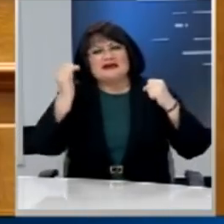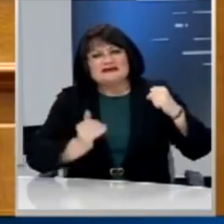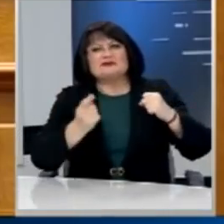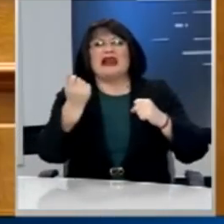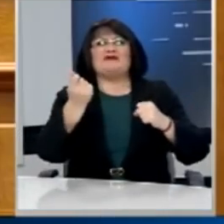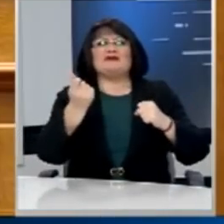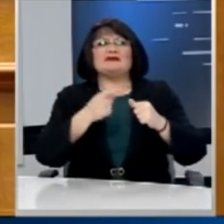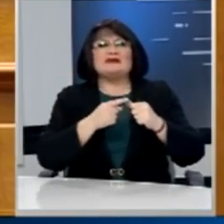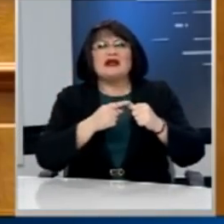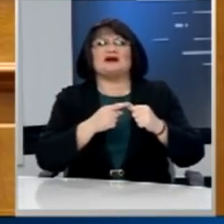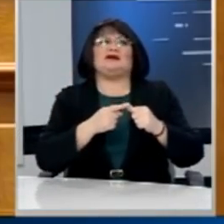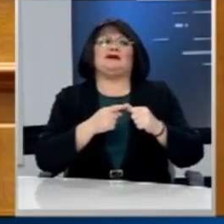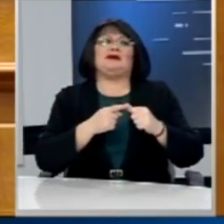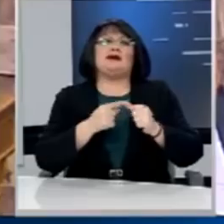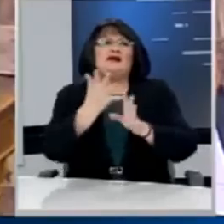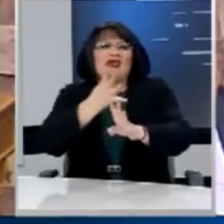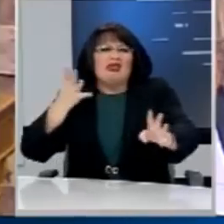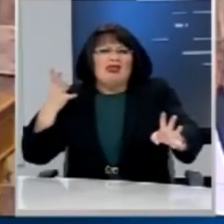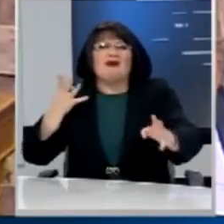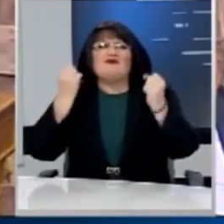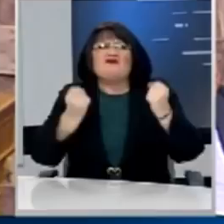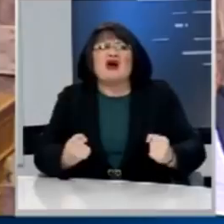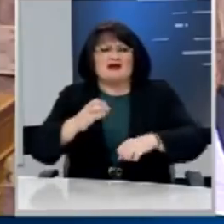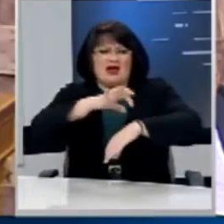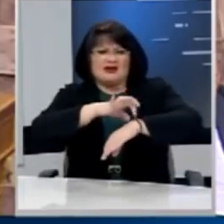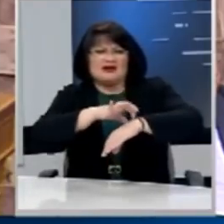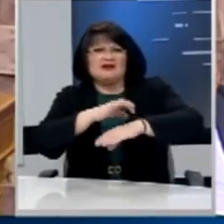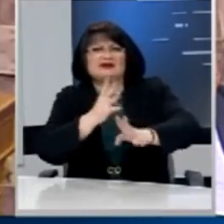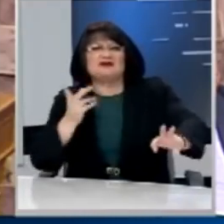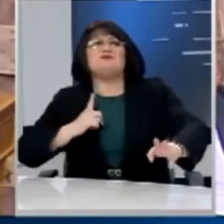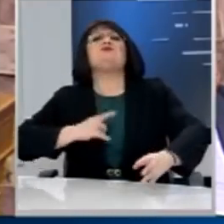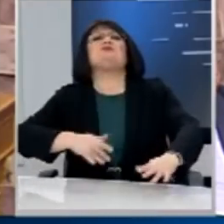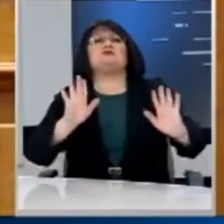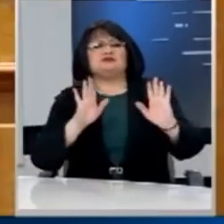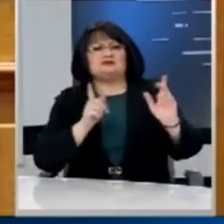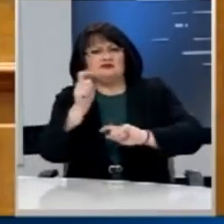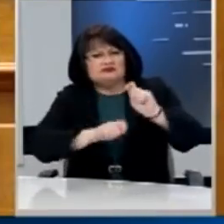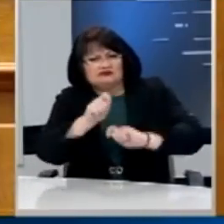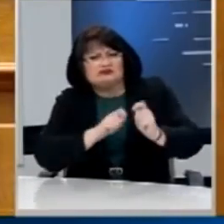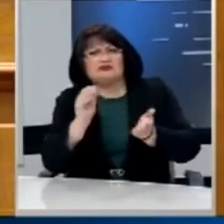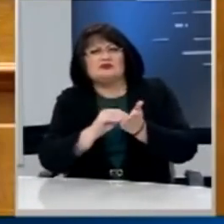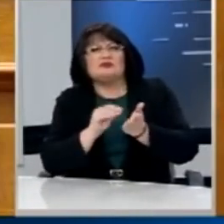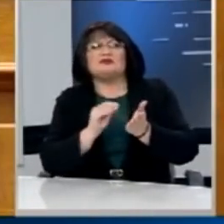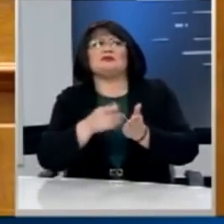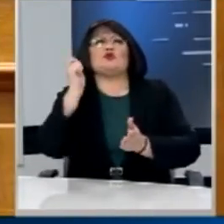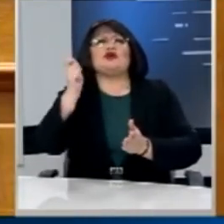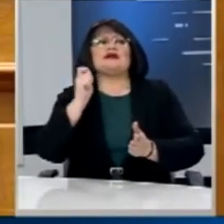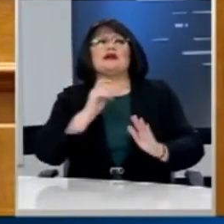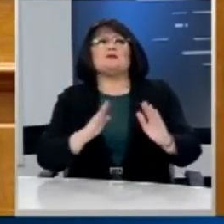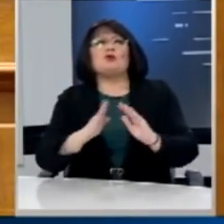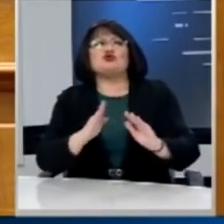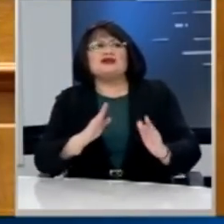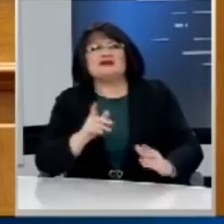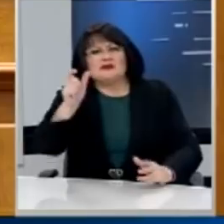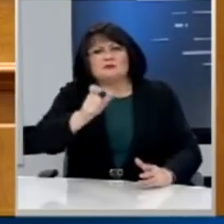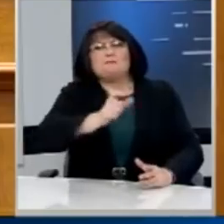η κατάργηση των ουρών για τους βαριά ασθενείς, η αναδιοργάνωση της πολιτικής προστασίας.